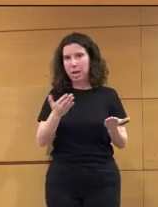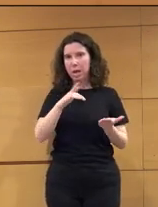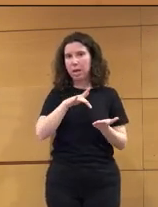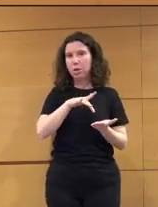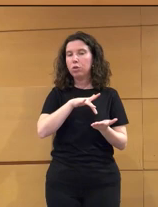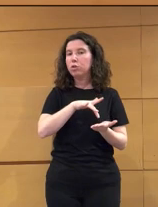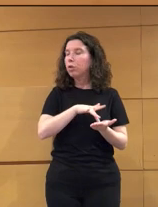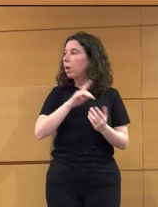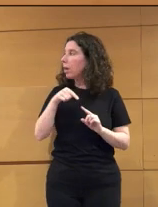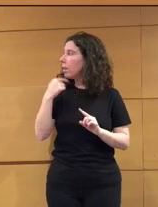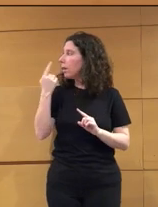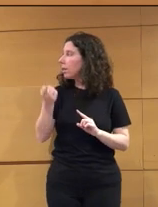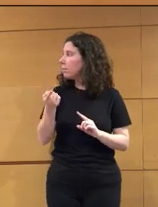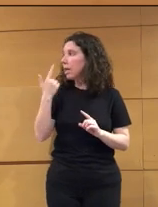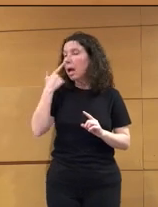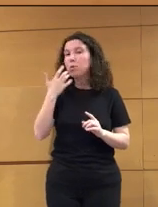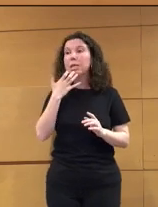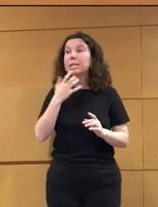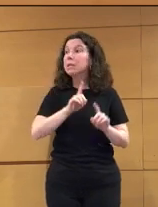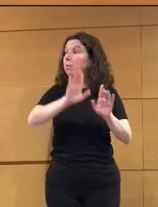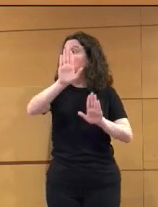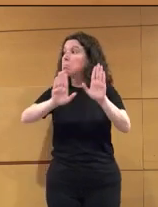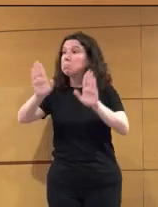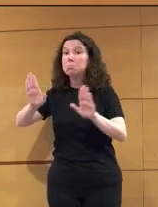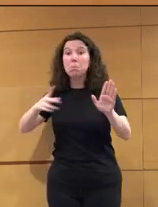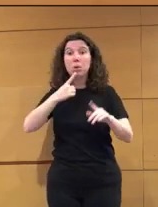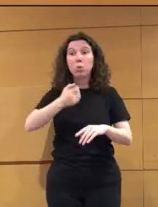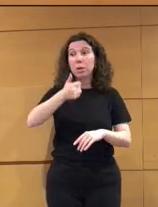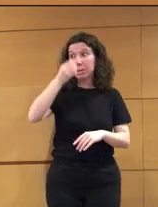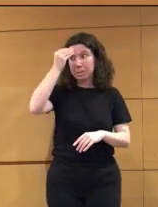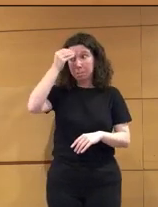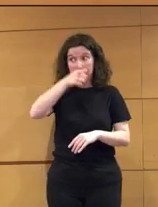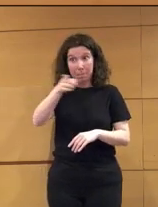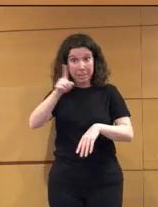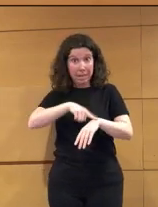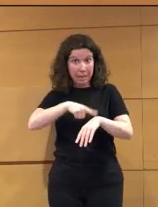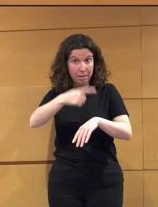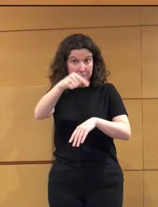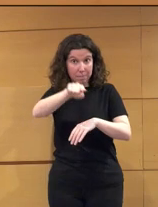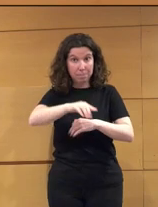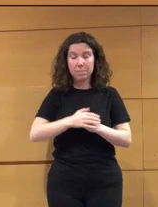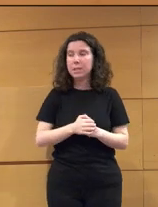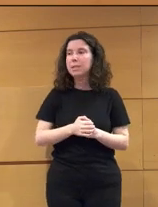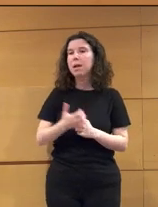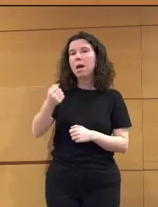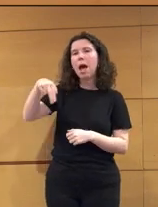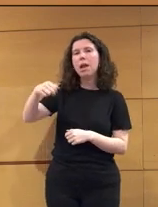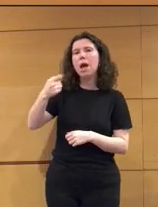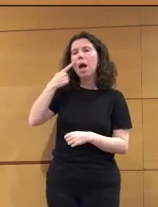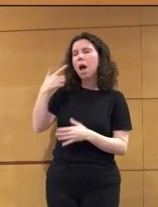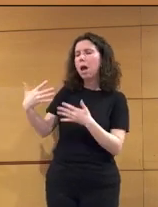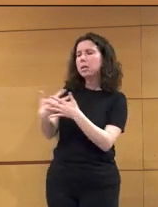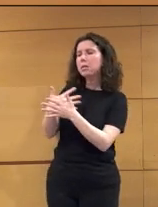veu a la... A veure si algú té preguntes, o sigui, aneu rumiant, que us deixarem temps. Anna, ens podries explicar